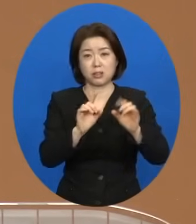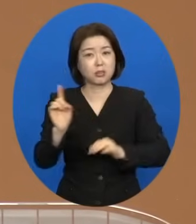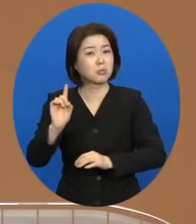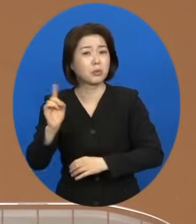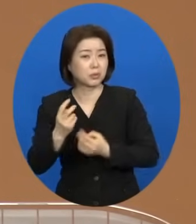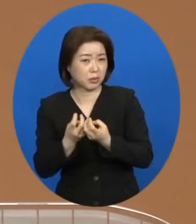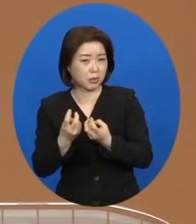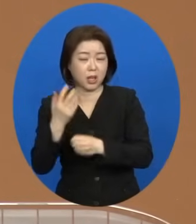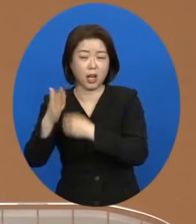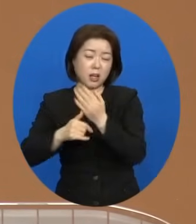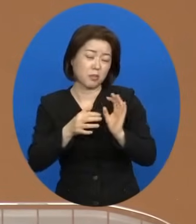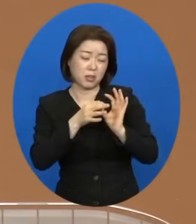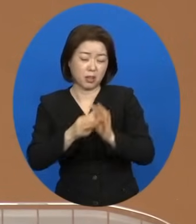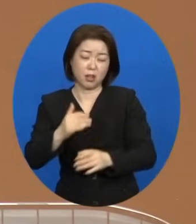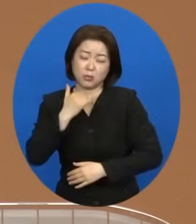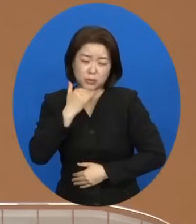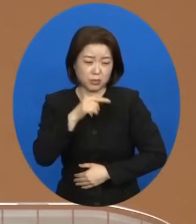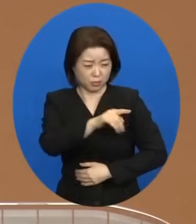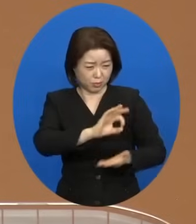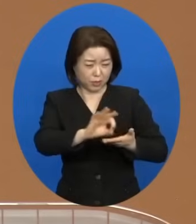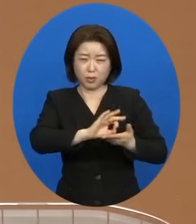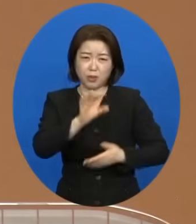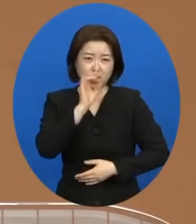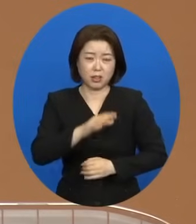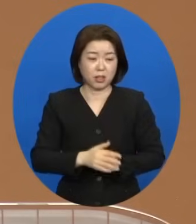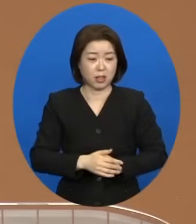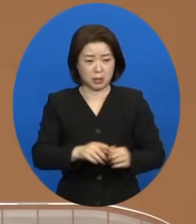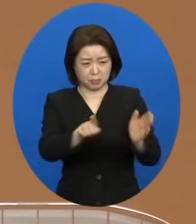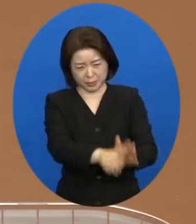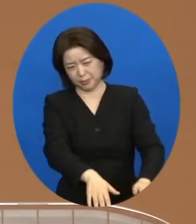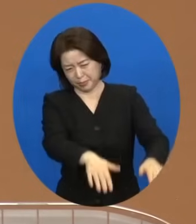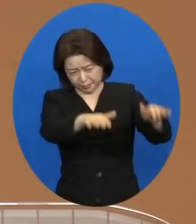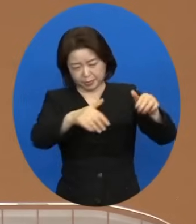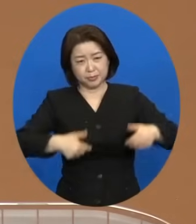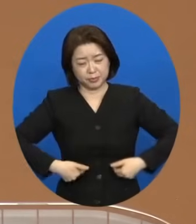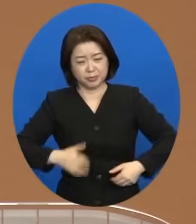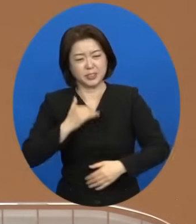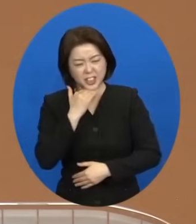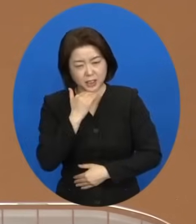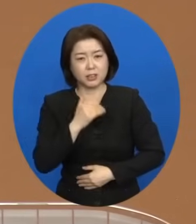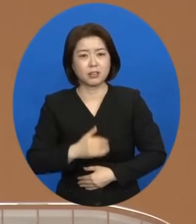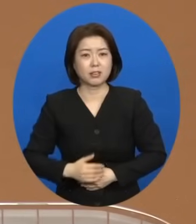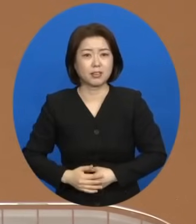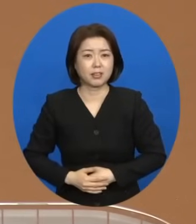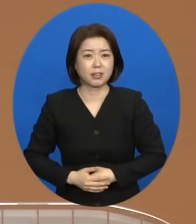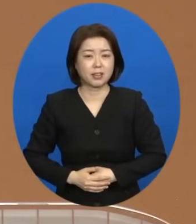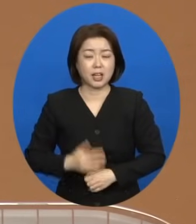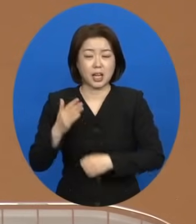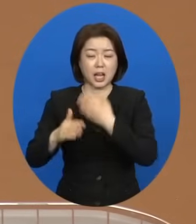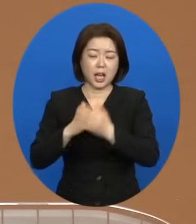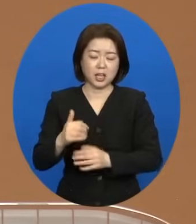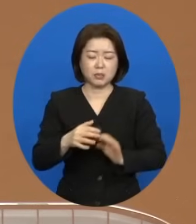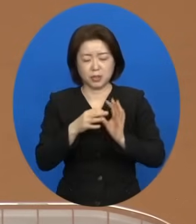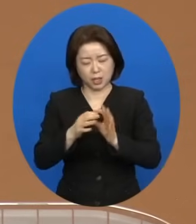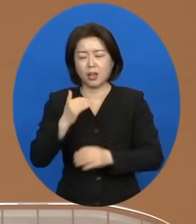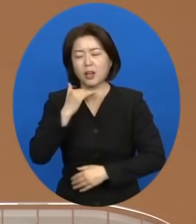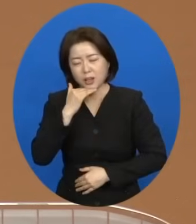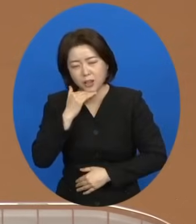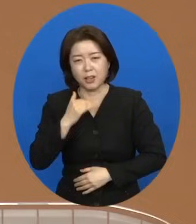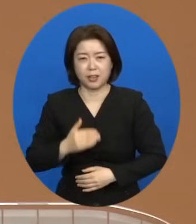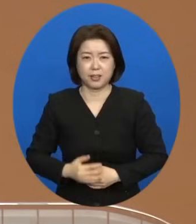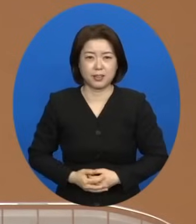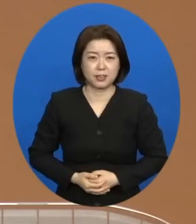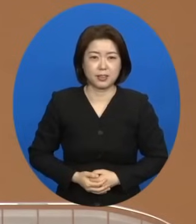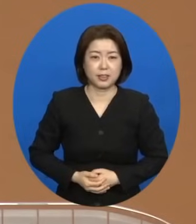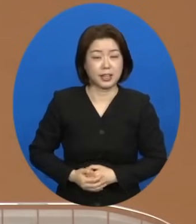기다리시는 거예요 쓰실 수가 없지 잘라야 되니까 하나님은 계속 기다리시게 만드는 것입니다